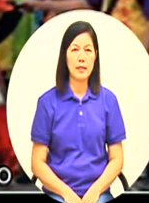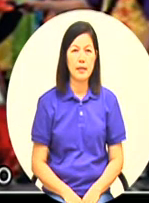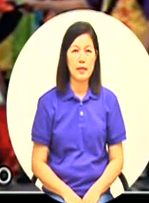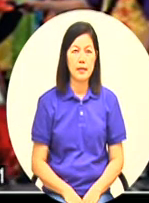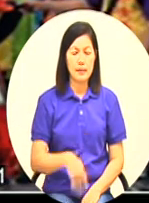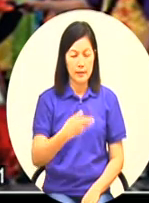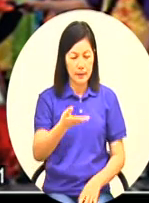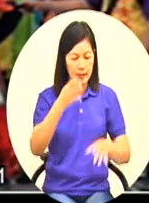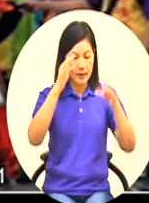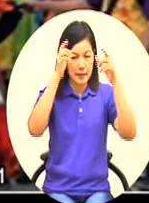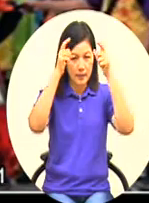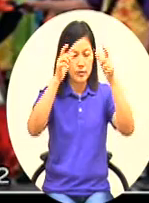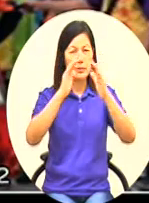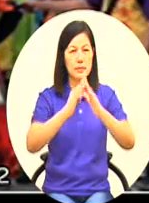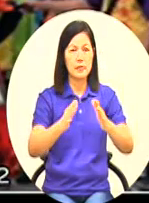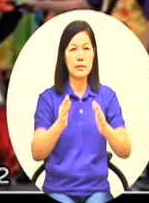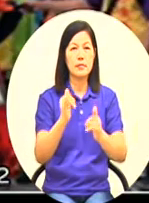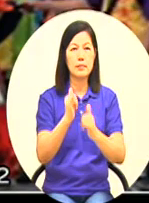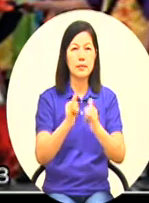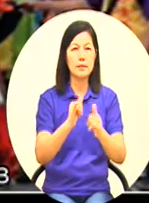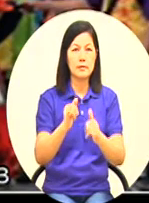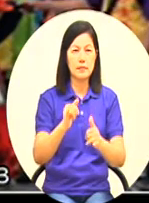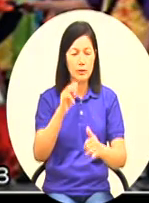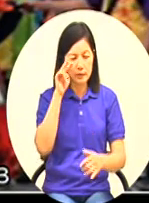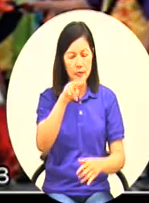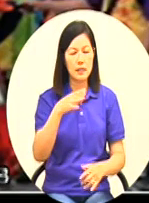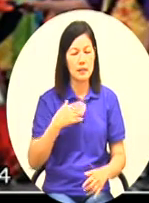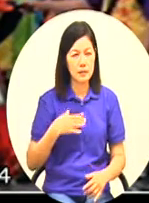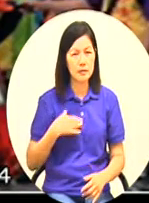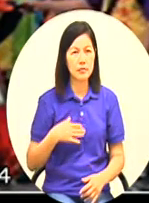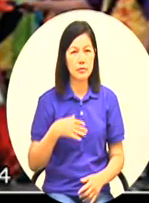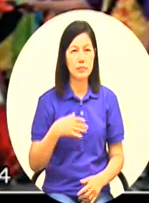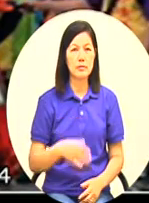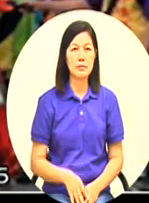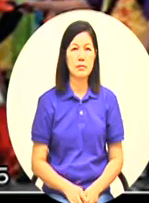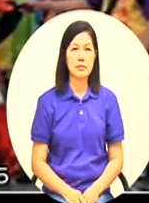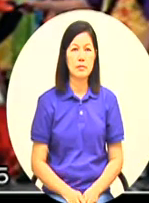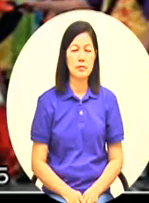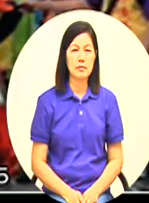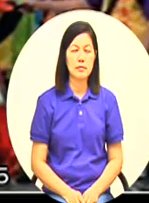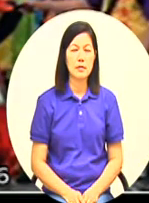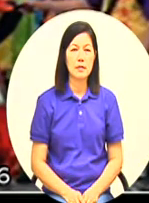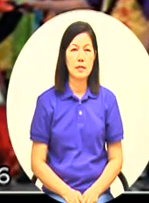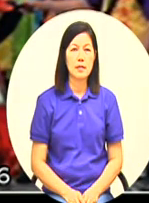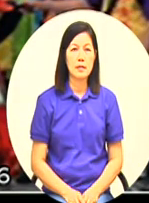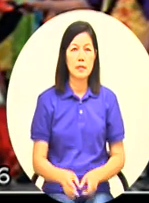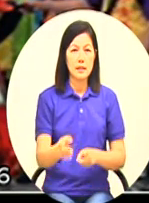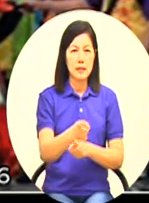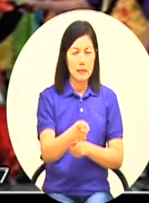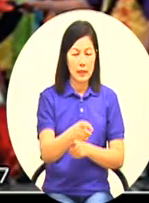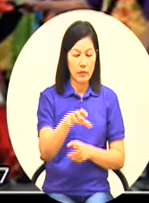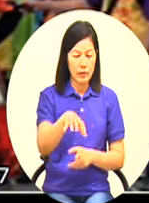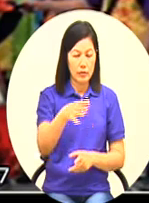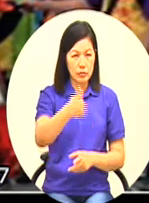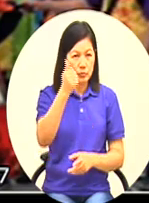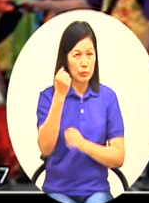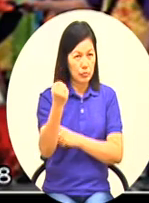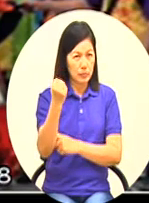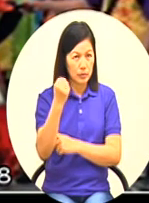民更加了解让消防局我们引进我们打拼我